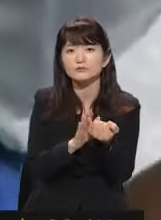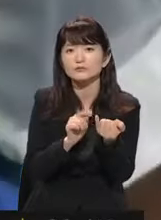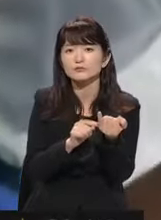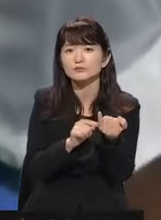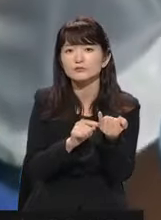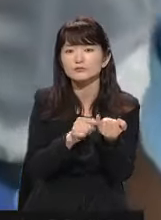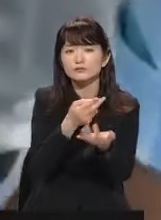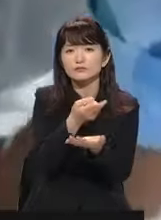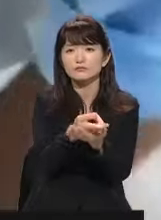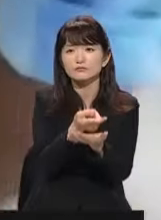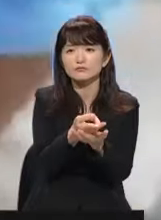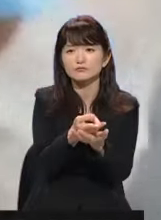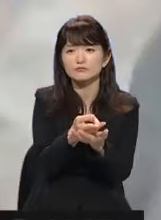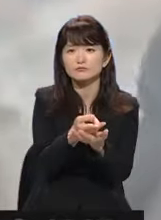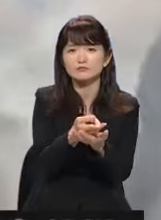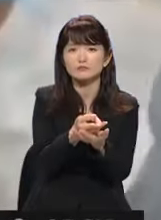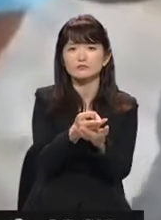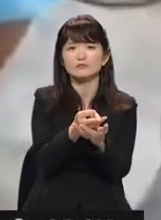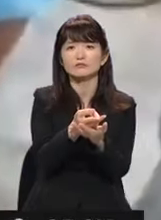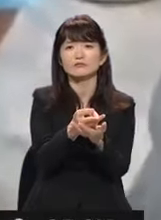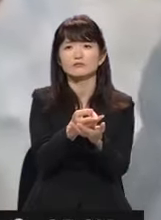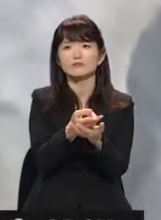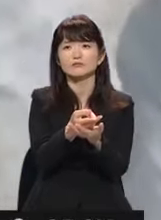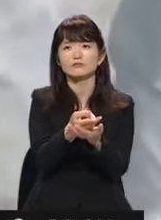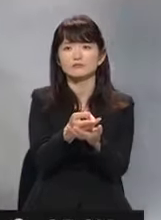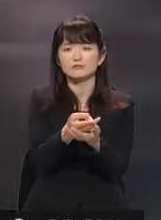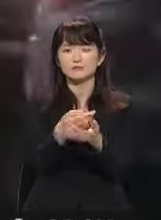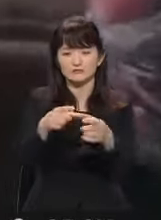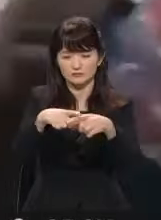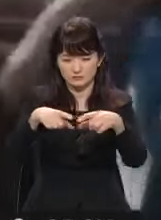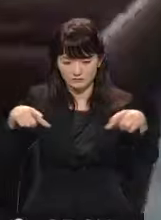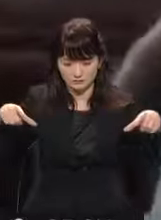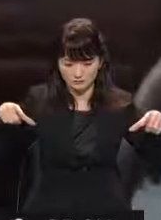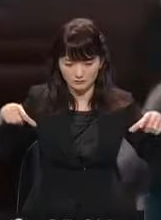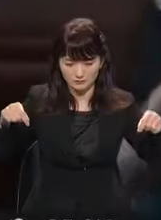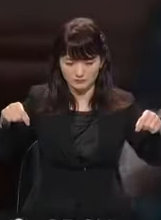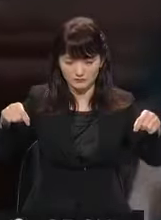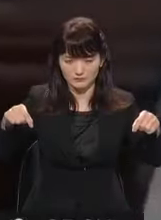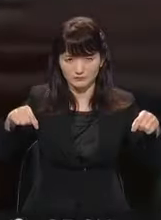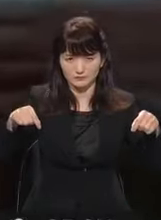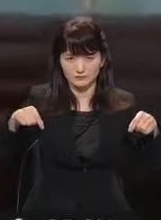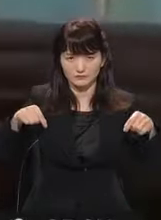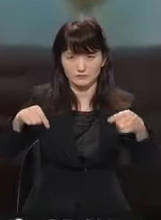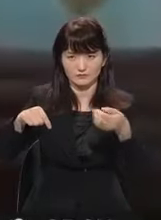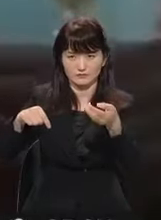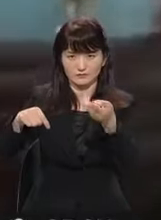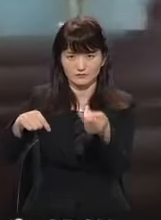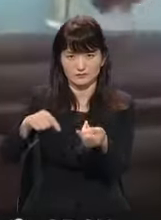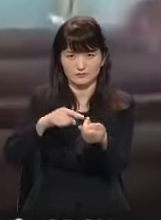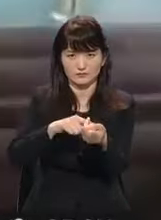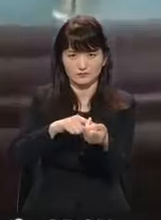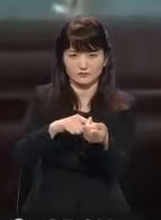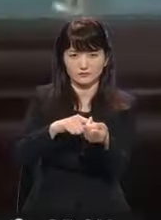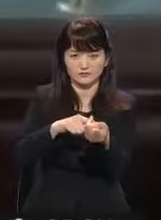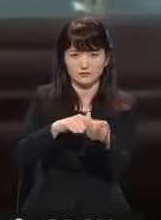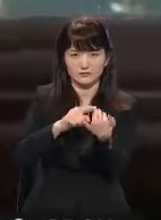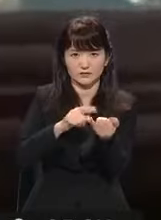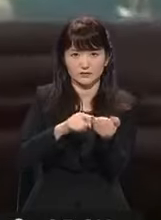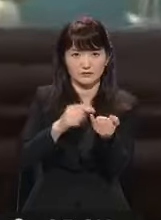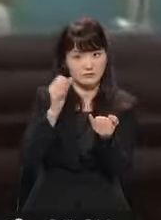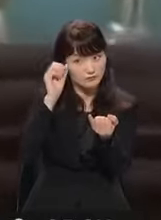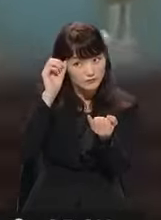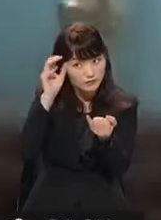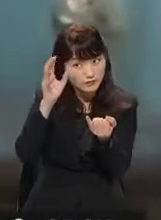이 여성이 누워있는 곳 심상치 않습니다. 바로 관이에요. 관? 예, 그리고 지금 이곳은 이 여성의 장례가 치러지고